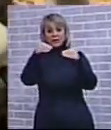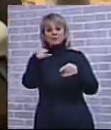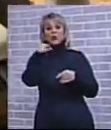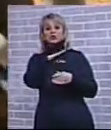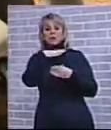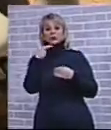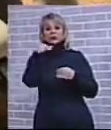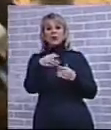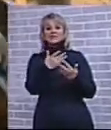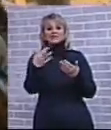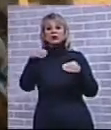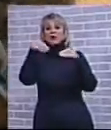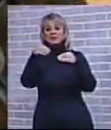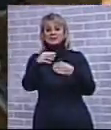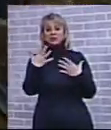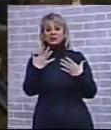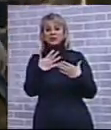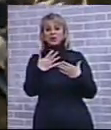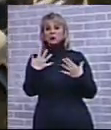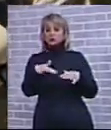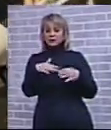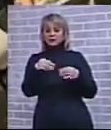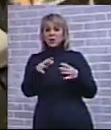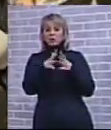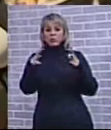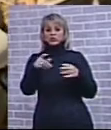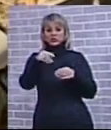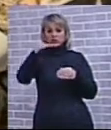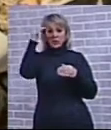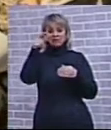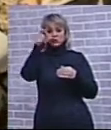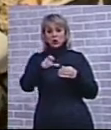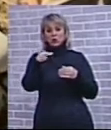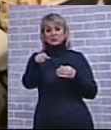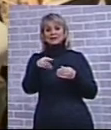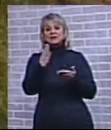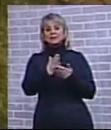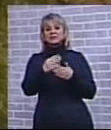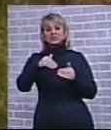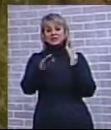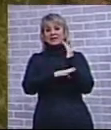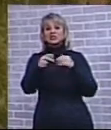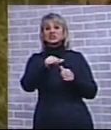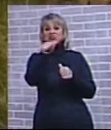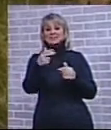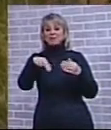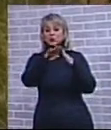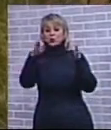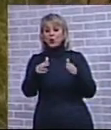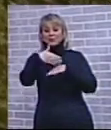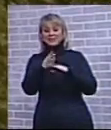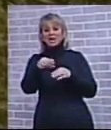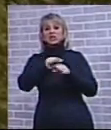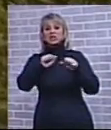и много уже, сколько посажено, уже больше человеческого роста уже есть деревья. Часть питомника отвели под